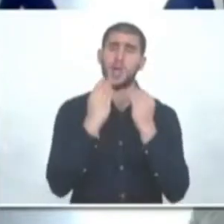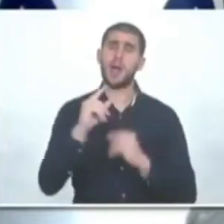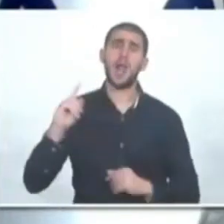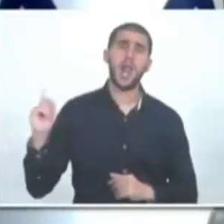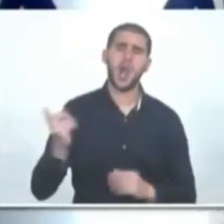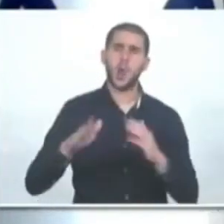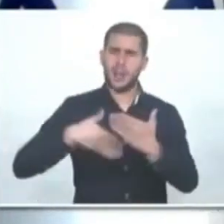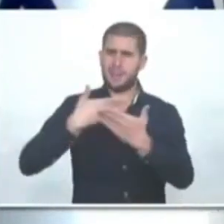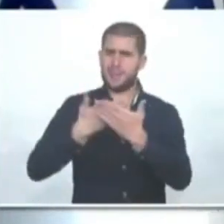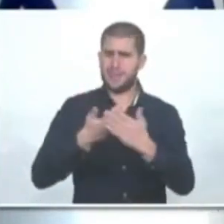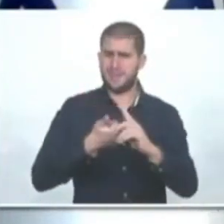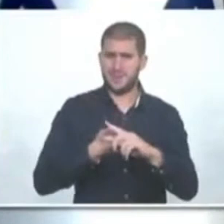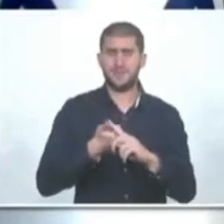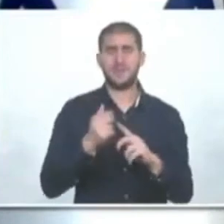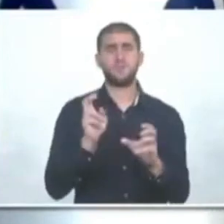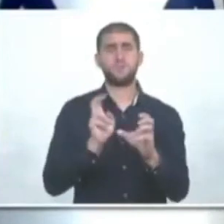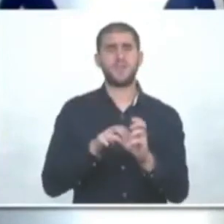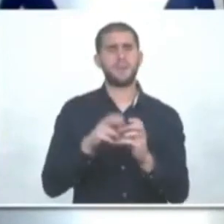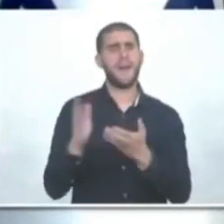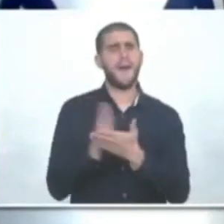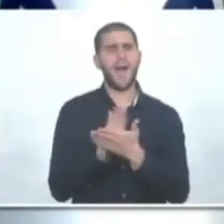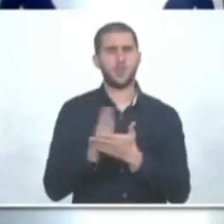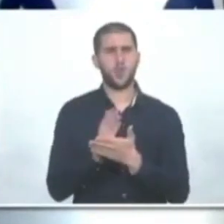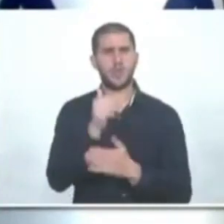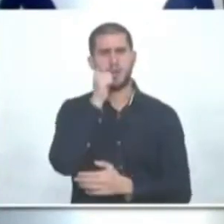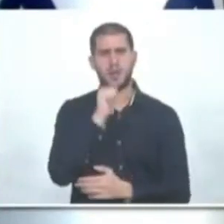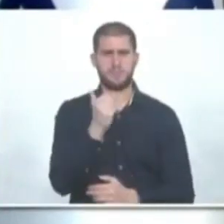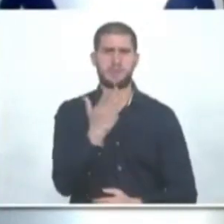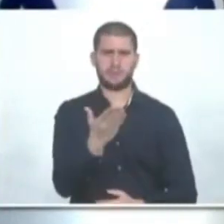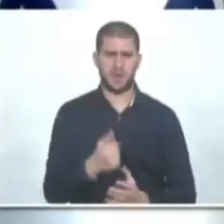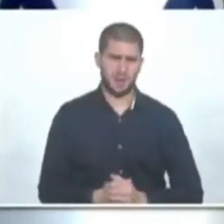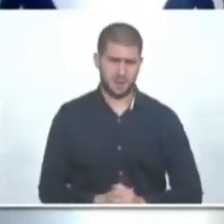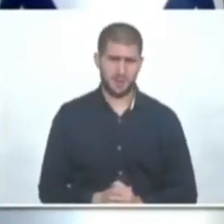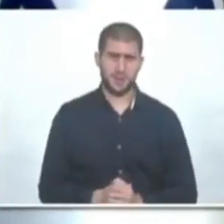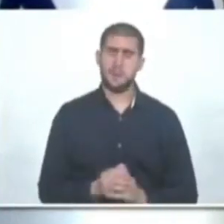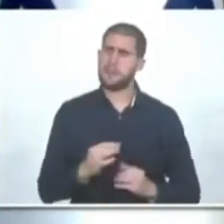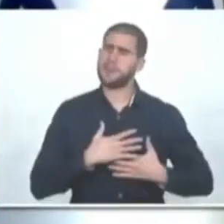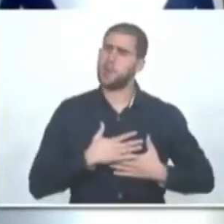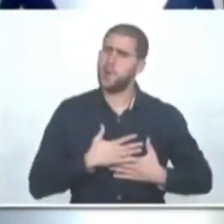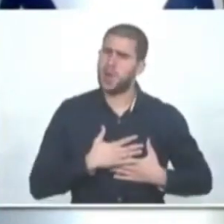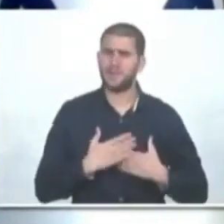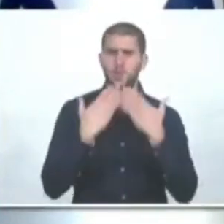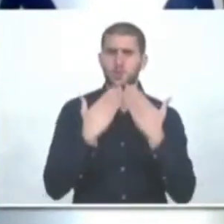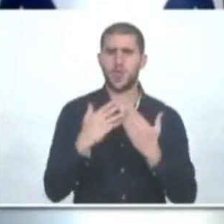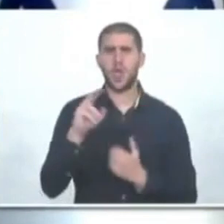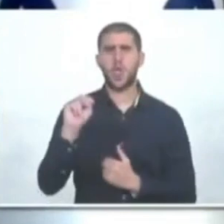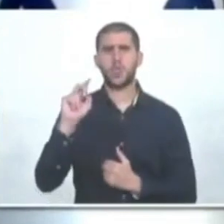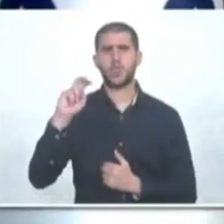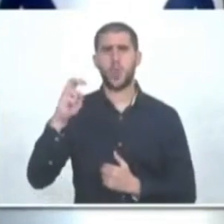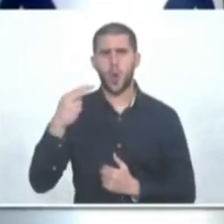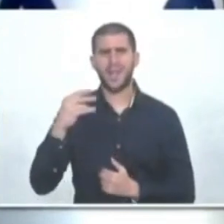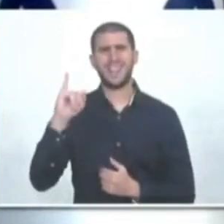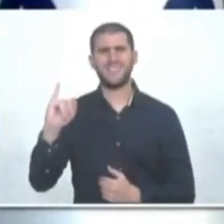לכל המתנדבים והמשתתפים בהכנות למסע הזה. מעומק ליבי תודה לנועה, יפתח